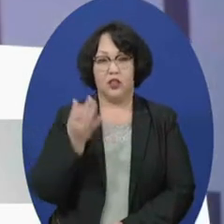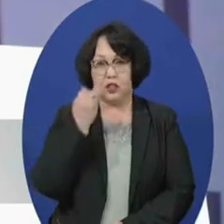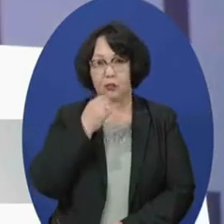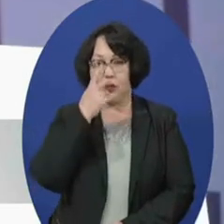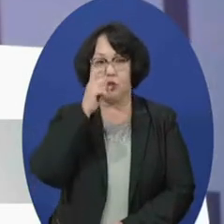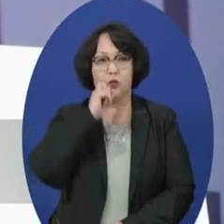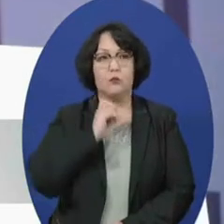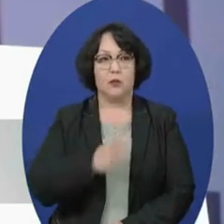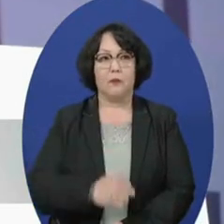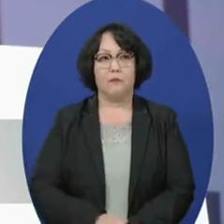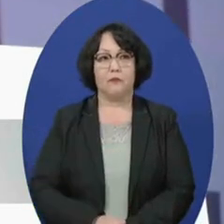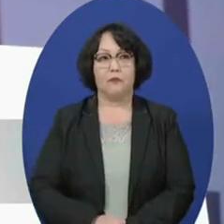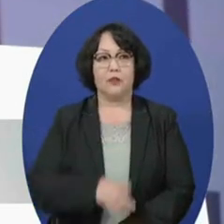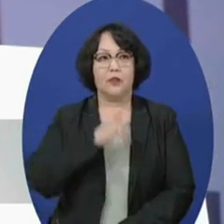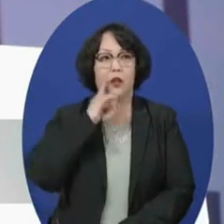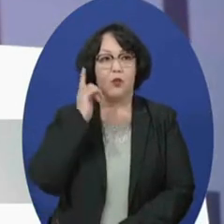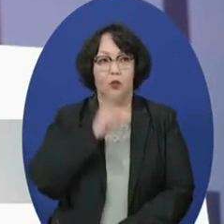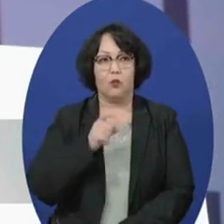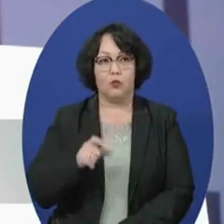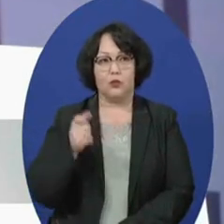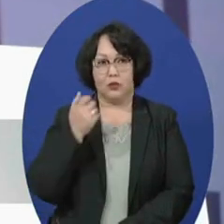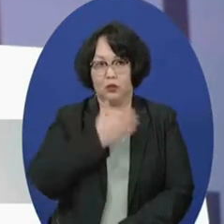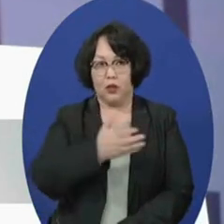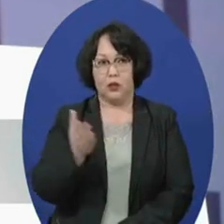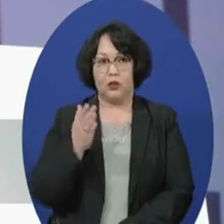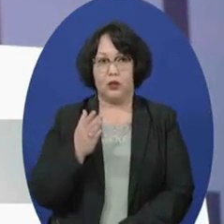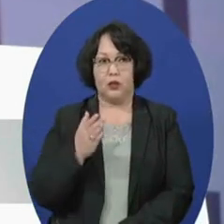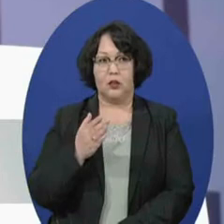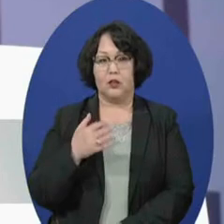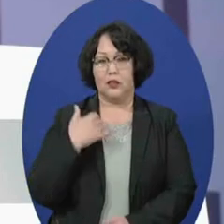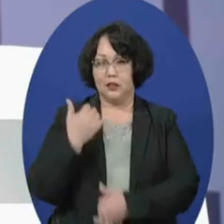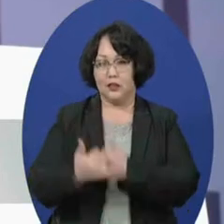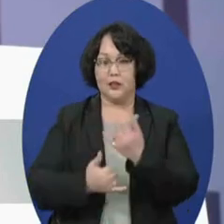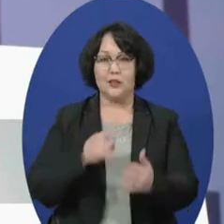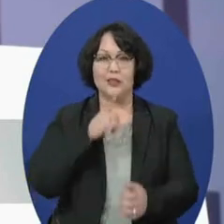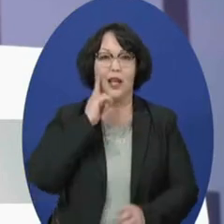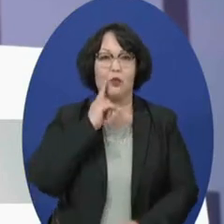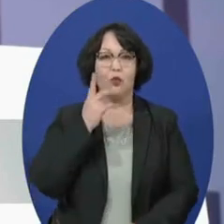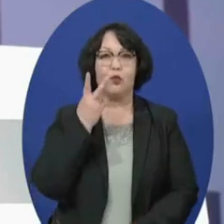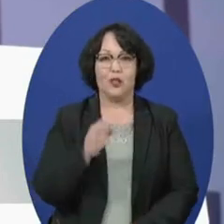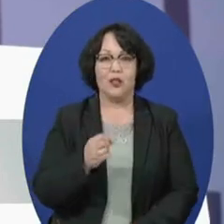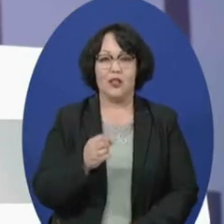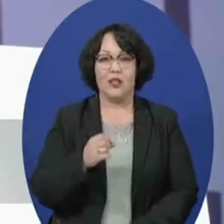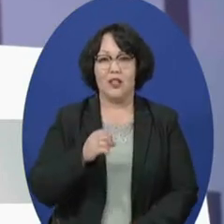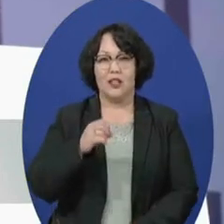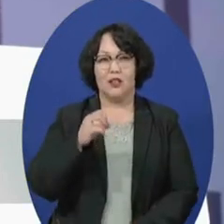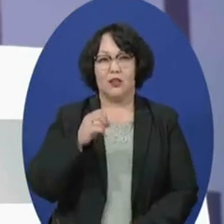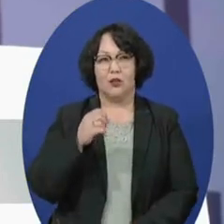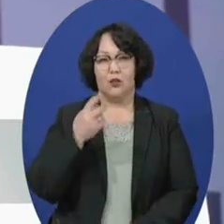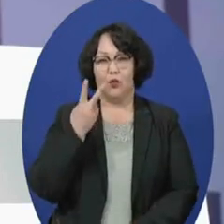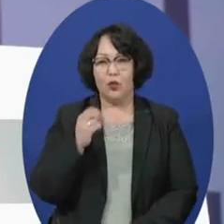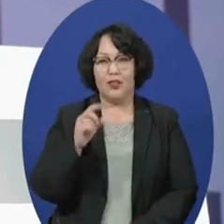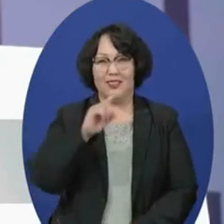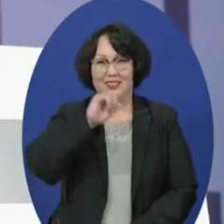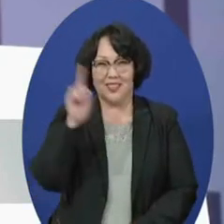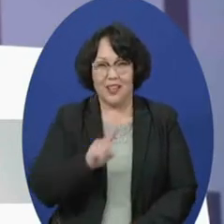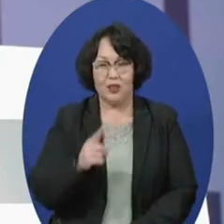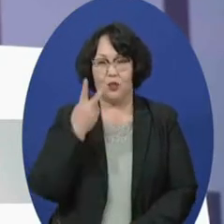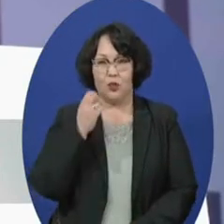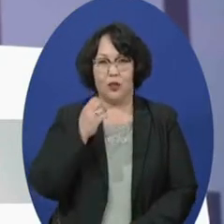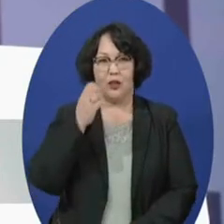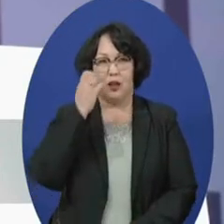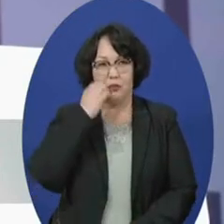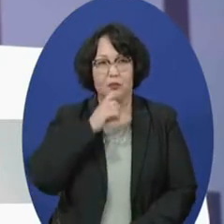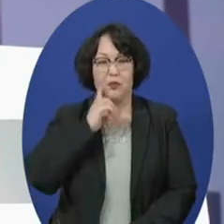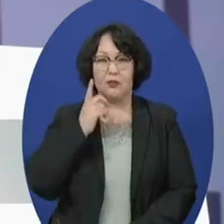гэж. Залуусаа манай генерашн Z-ийнхаа Ахмад үеийнхэн дунд үеийнхэн Монгол улсын төлөө зүтгэж